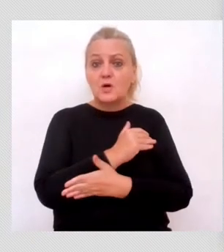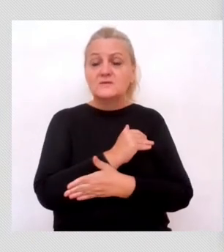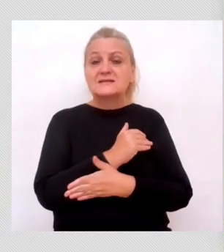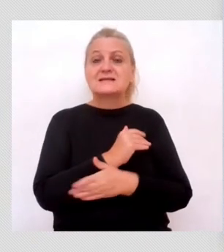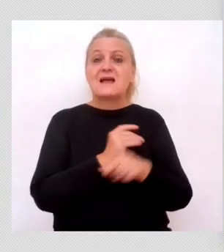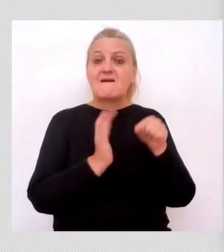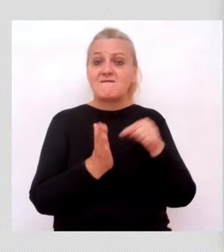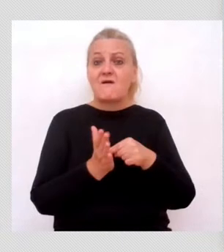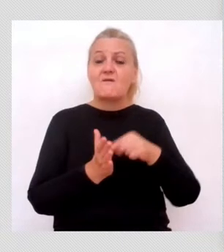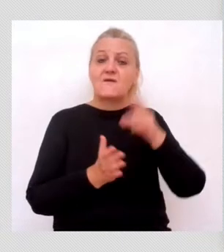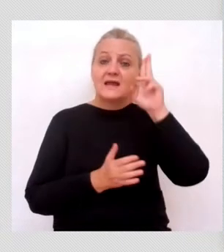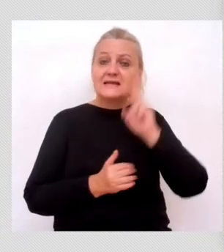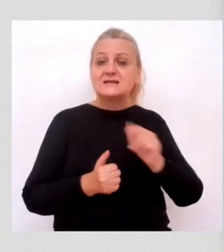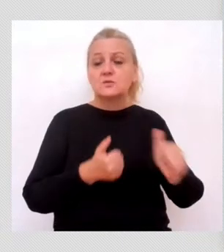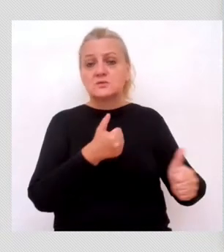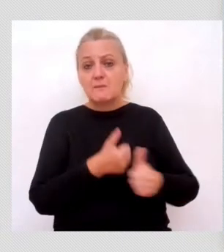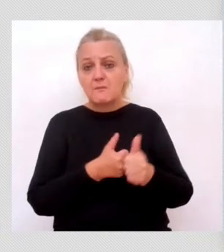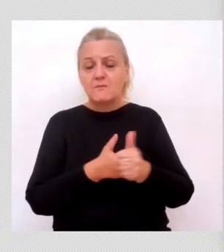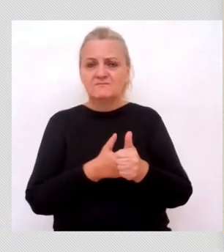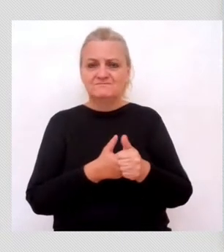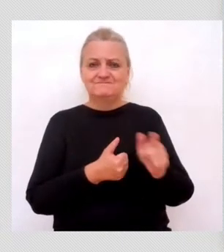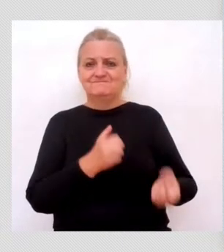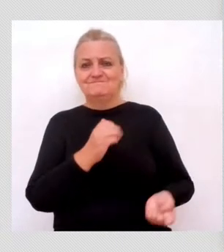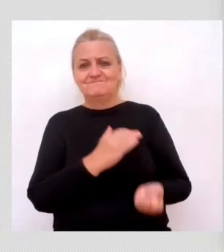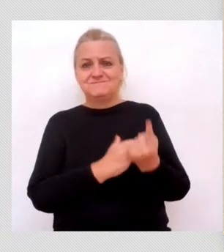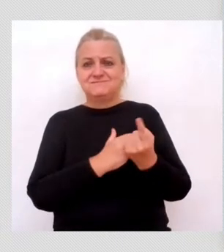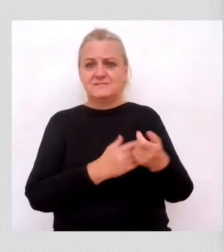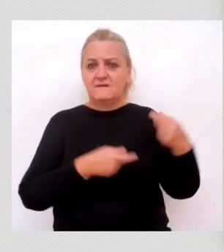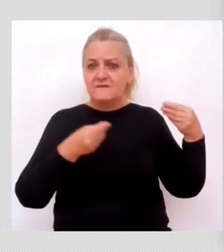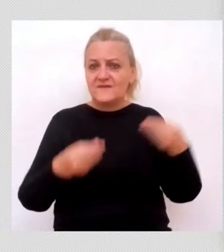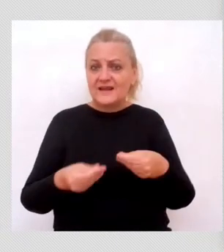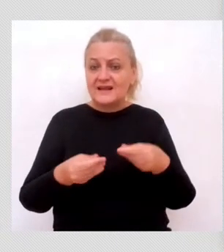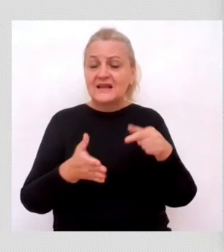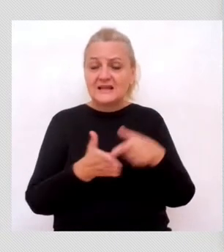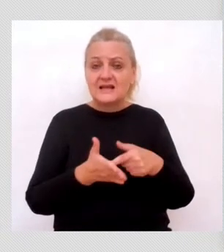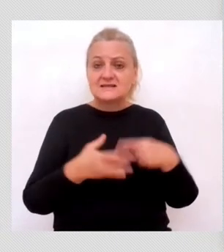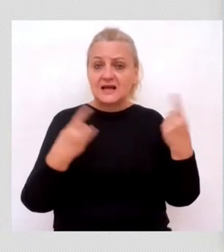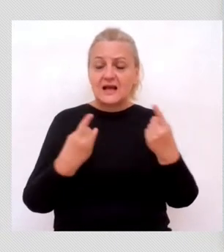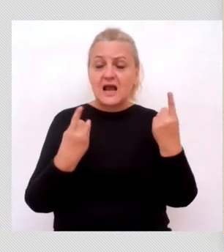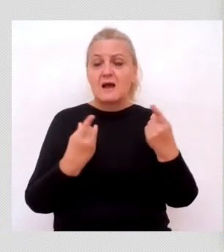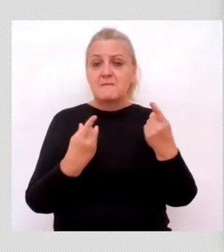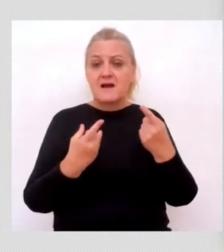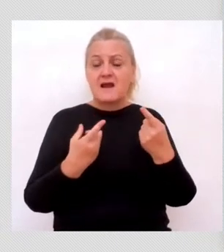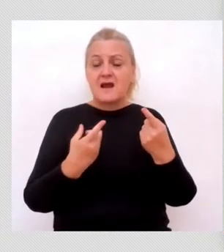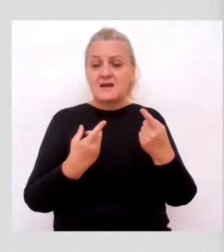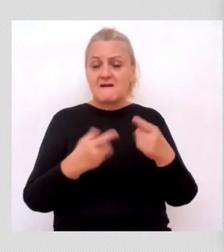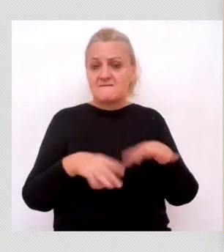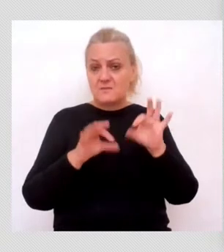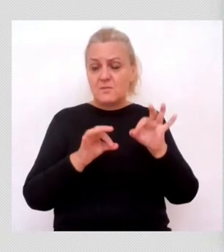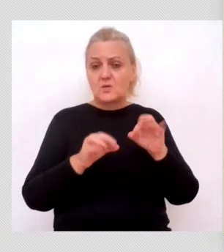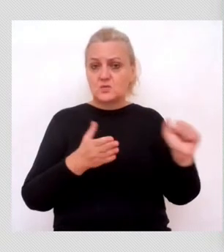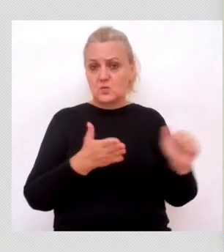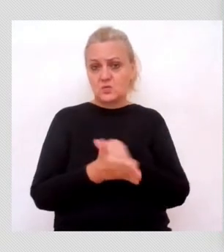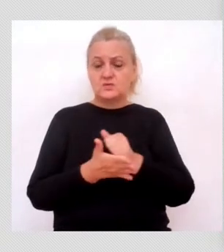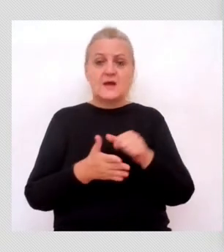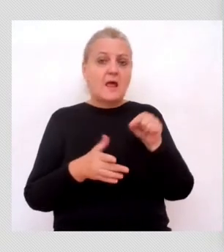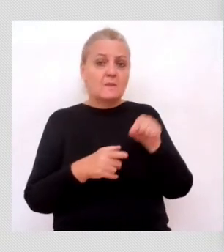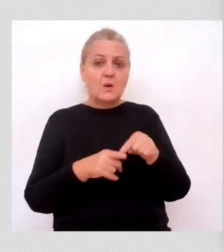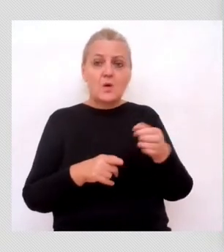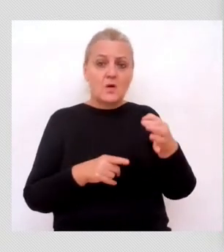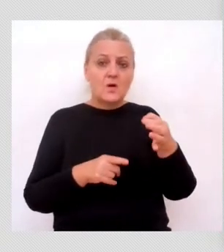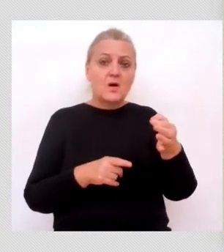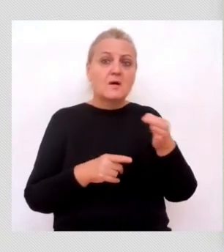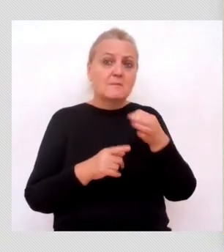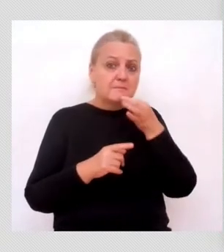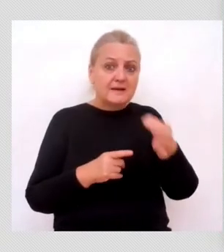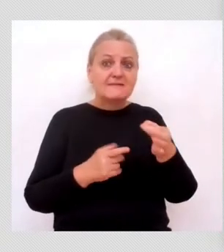instytucjonalne przyczyny patologii w finansowaniu kampanii wyborczych usunąć. Ja na to pytanie odpowiedzi nie znam, ale